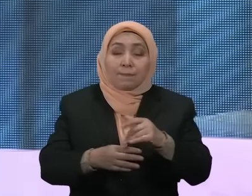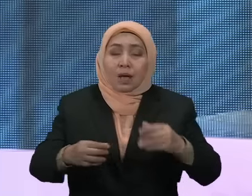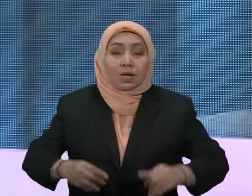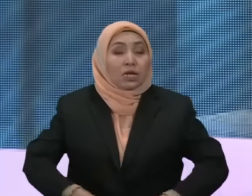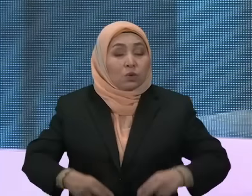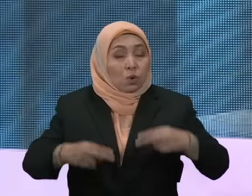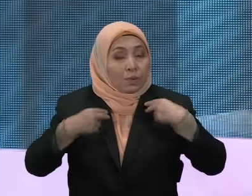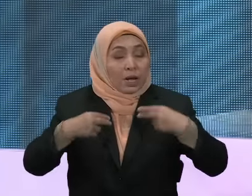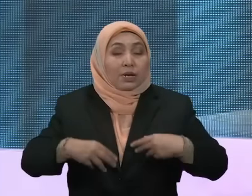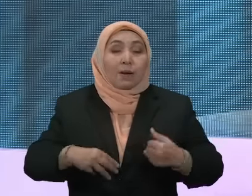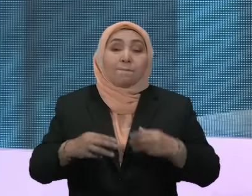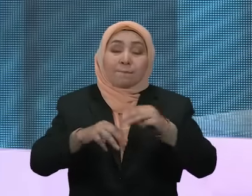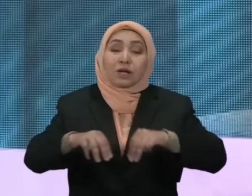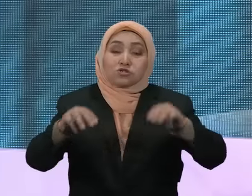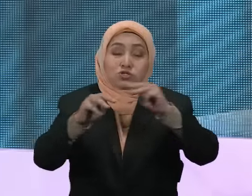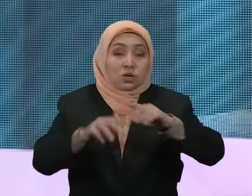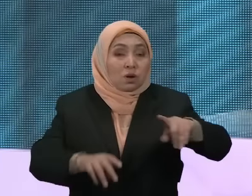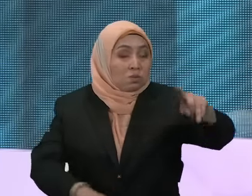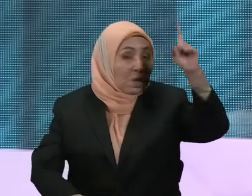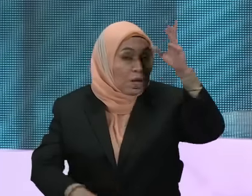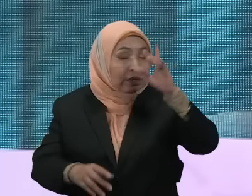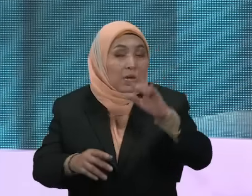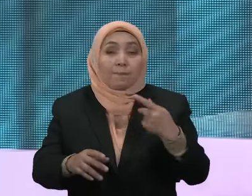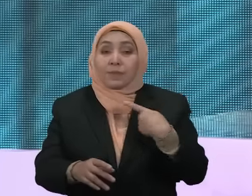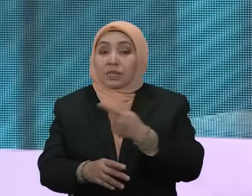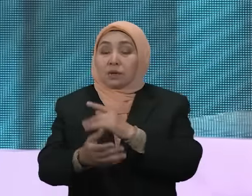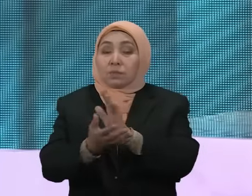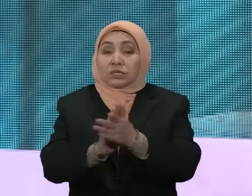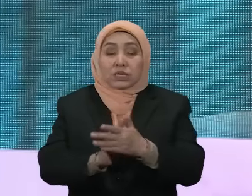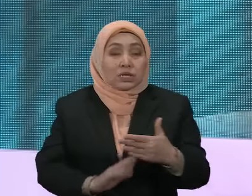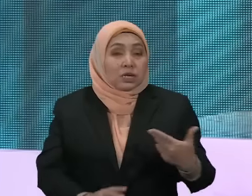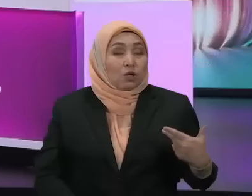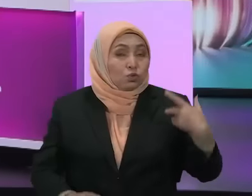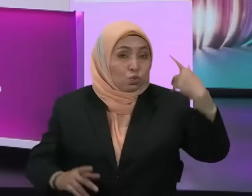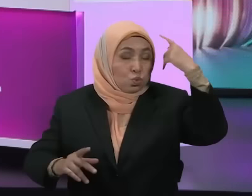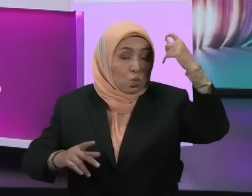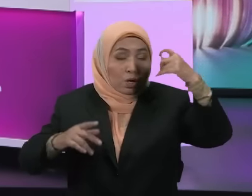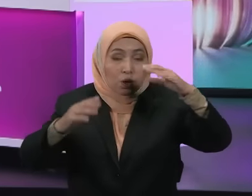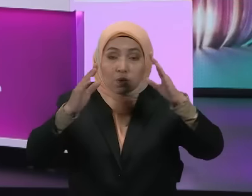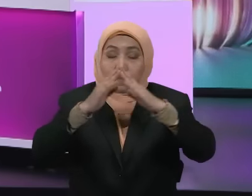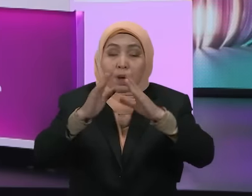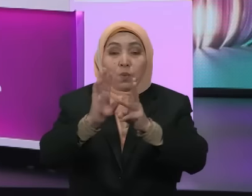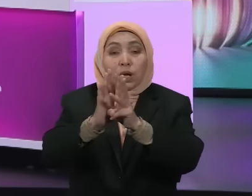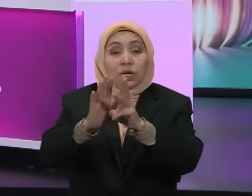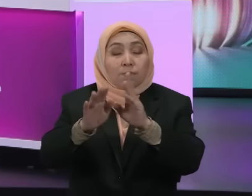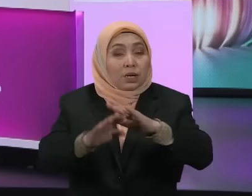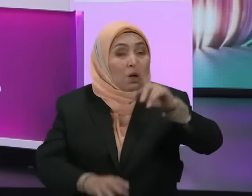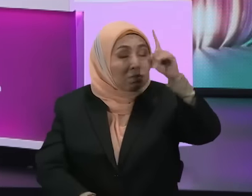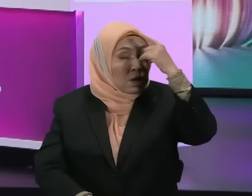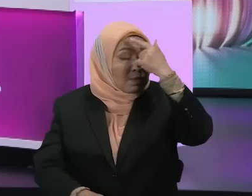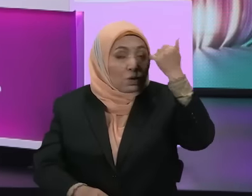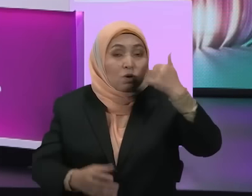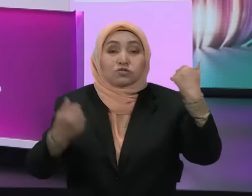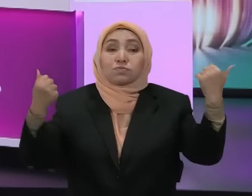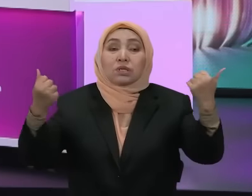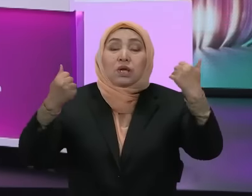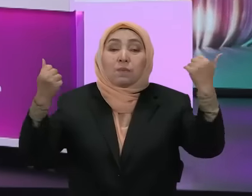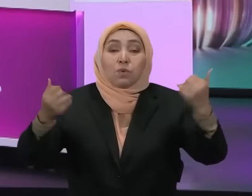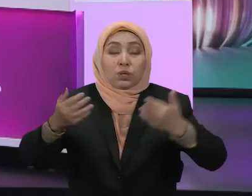Masjid Allah katanya. Dan mereka kata kami inilah menjadi host, menjadi tuan rumah, wakil kepada Allah kerana menyambut